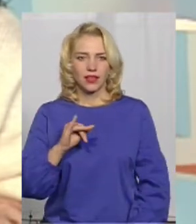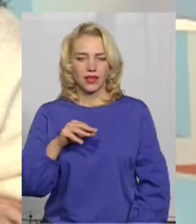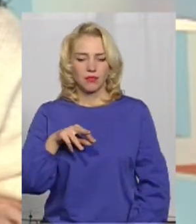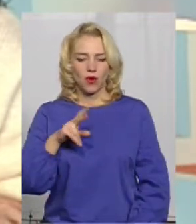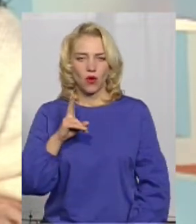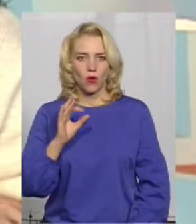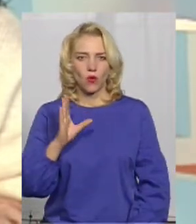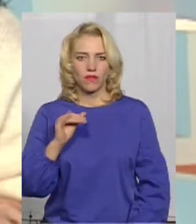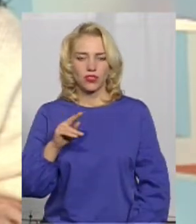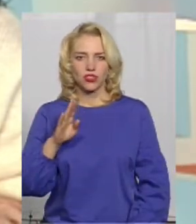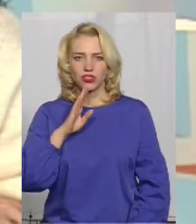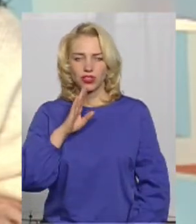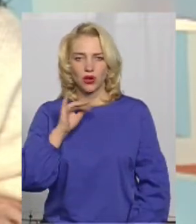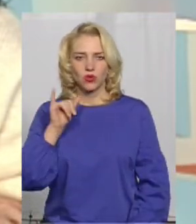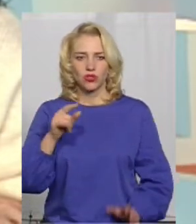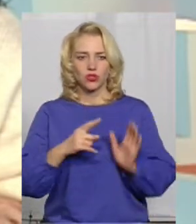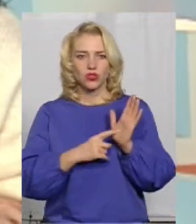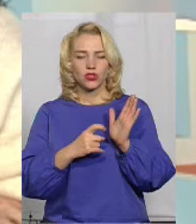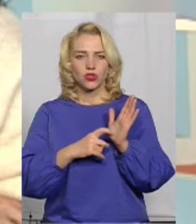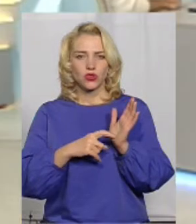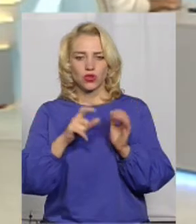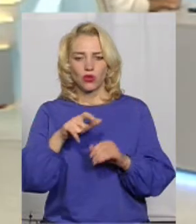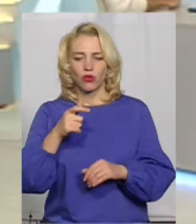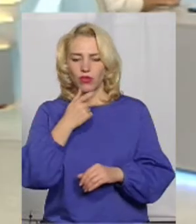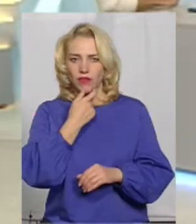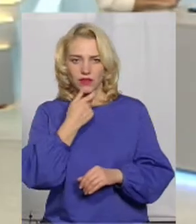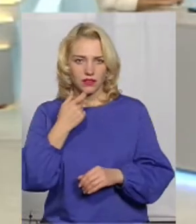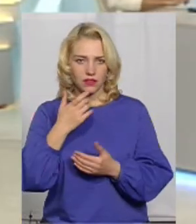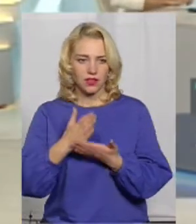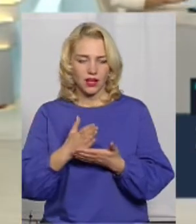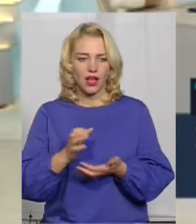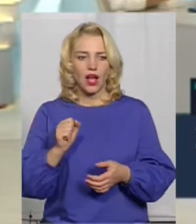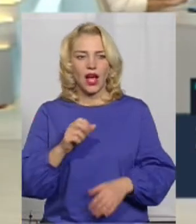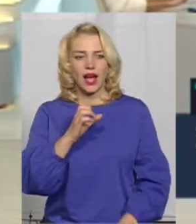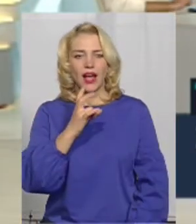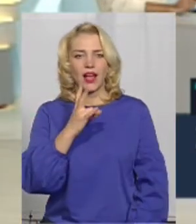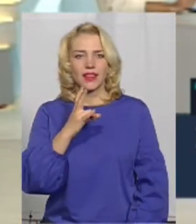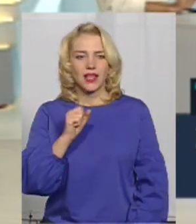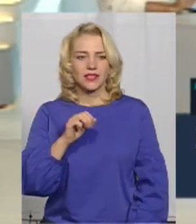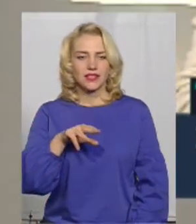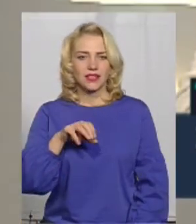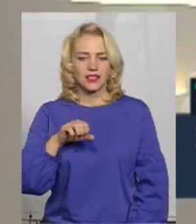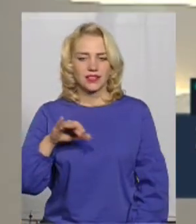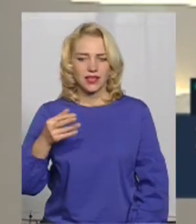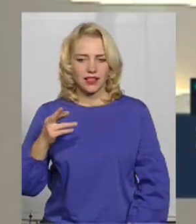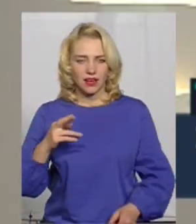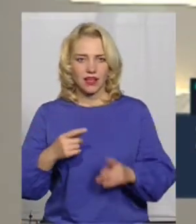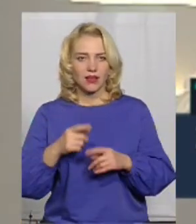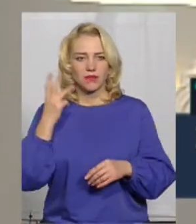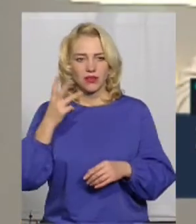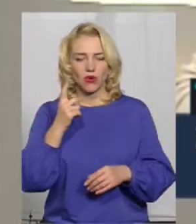близько 600 підписників. А у Анастасії із Хмельницького 1 200 000. Я нічого не